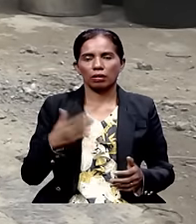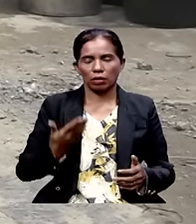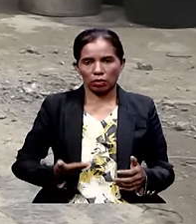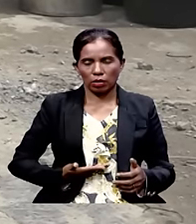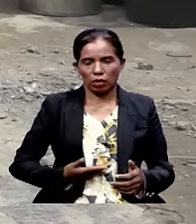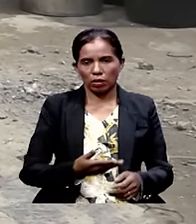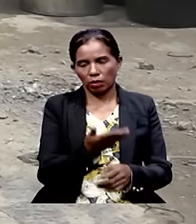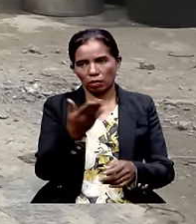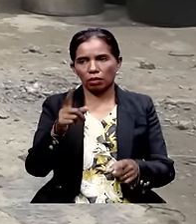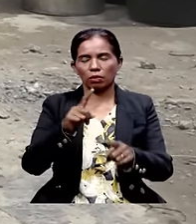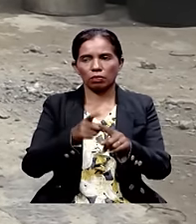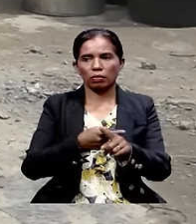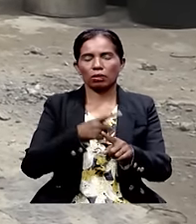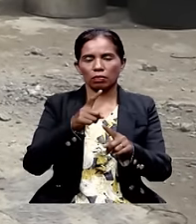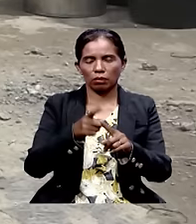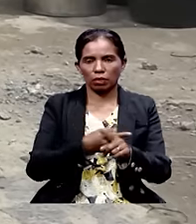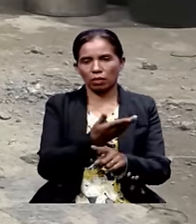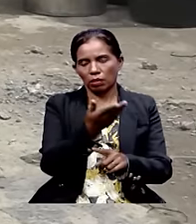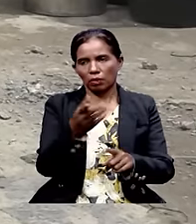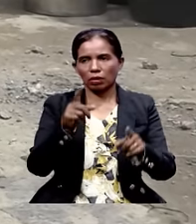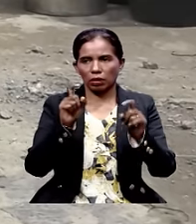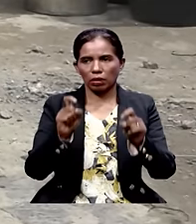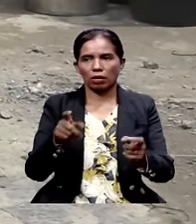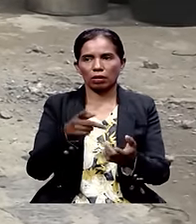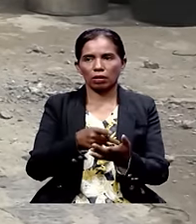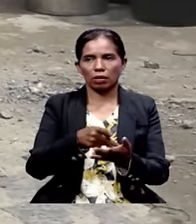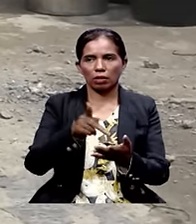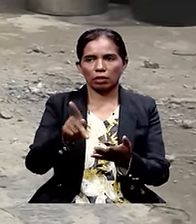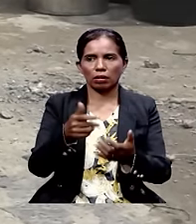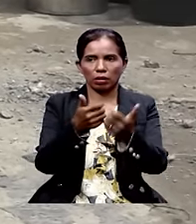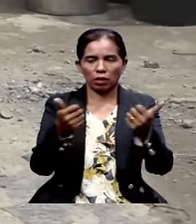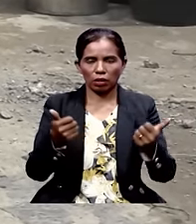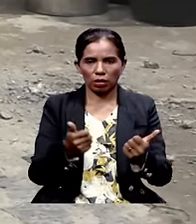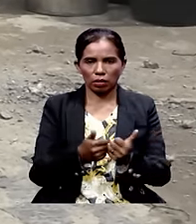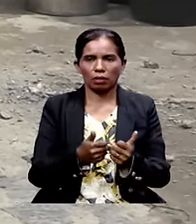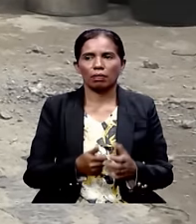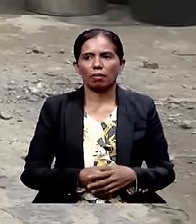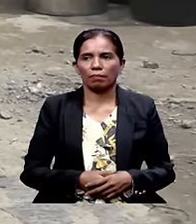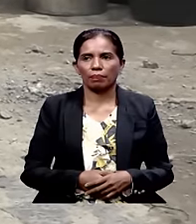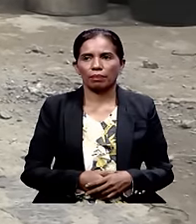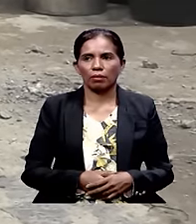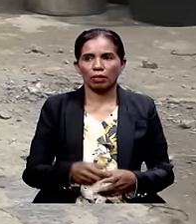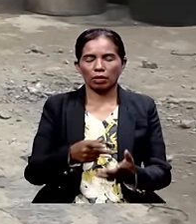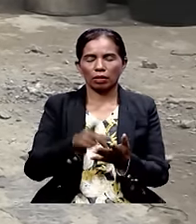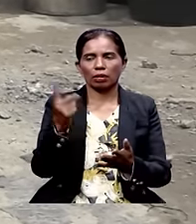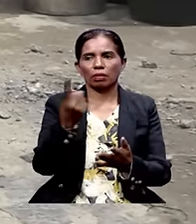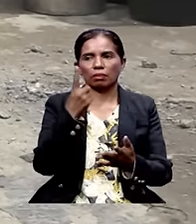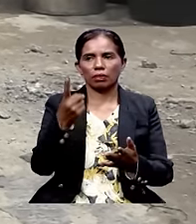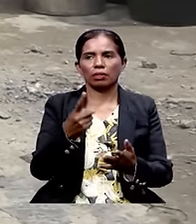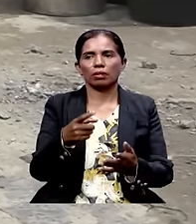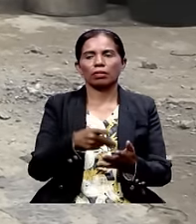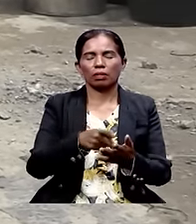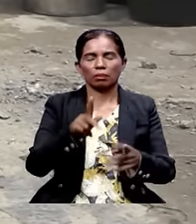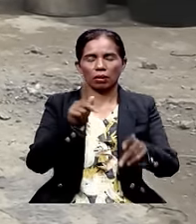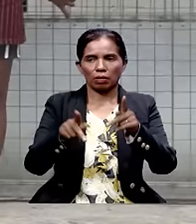bot fula fulang ita bot tenki halo kontratu fali ho alia. Entau selu na fating hane sang ida nebe selu